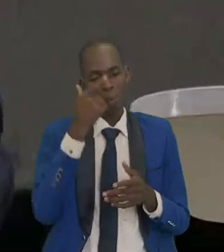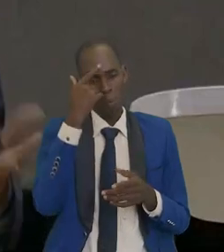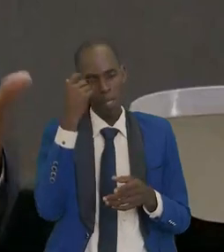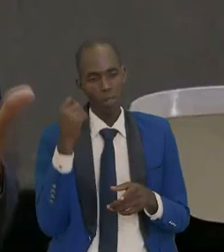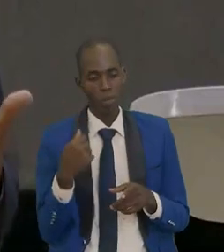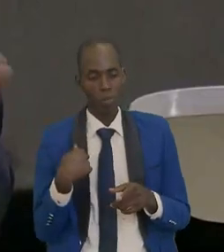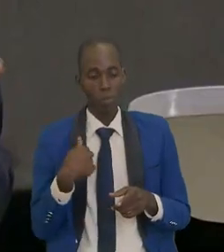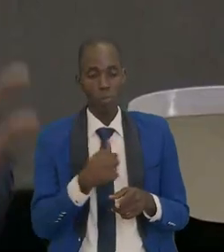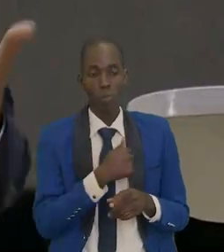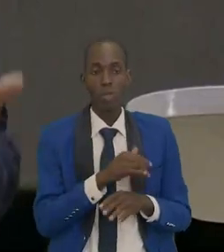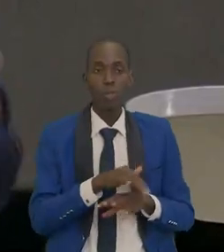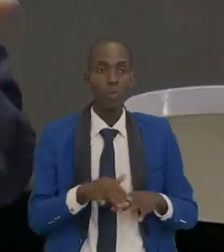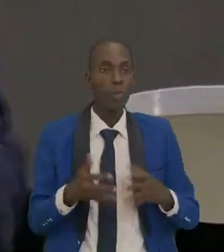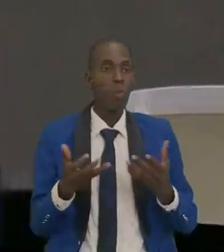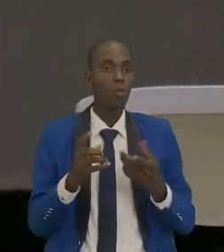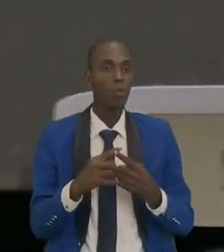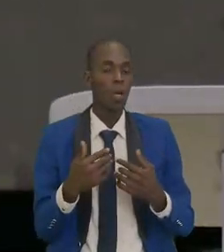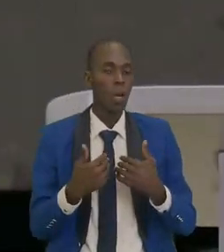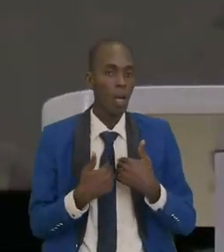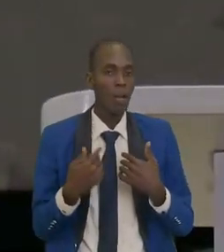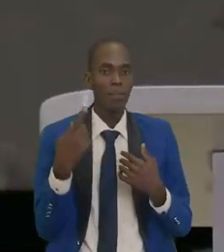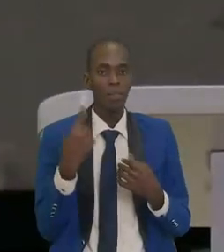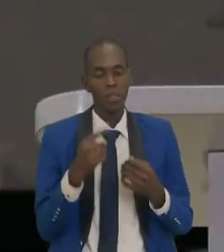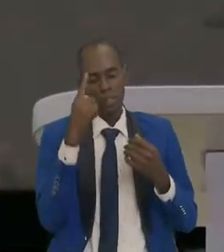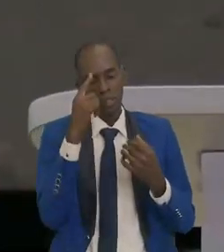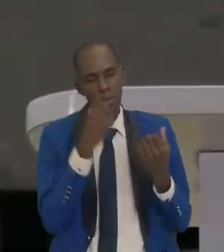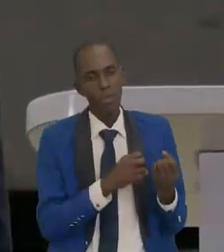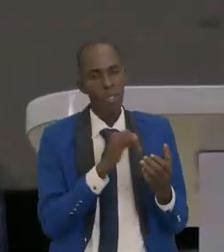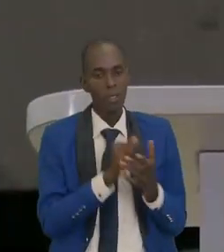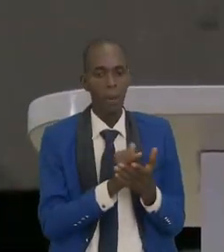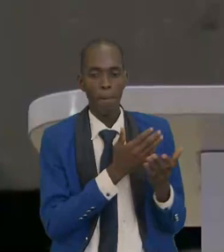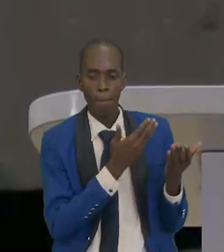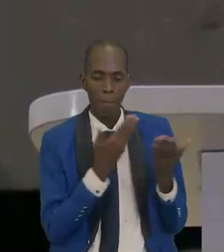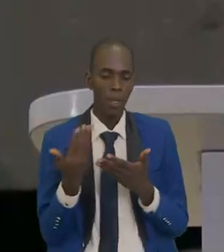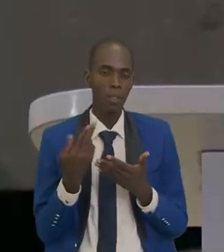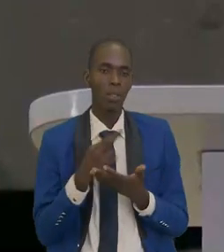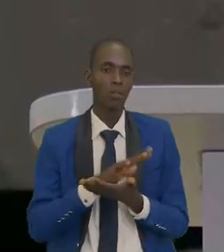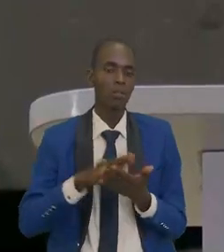Parce que nous ne voulons pas la foi qui apporte la justice.